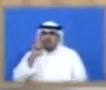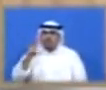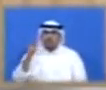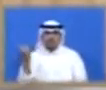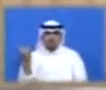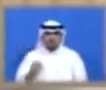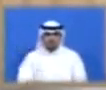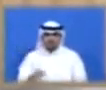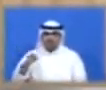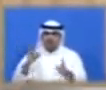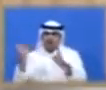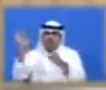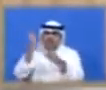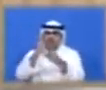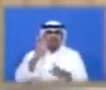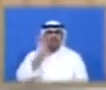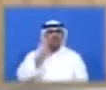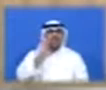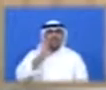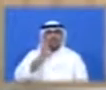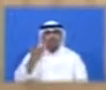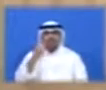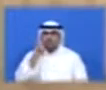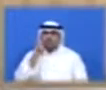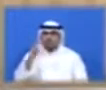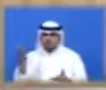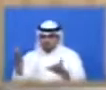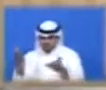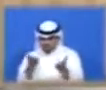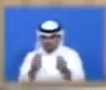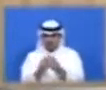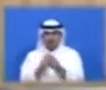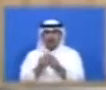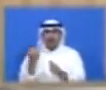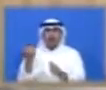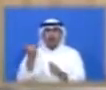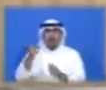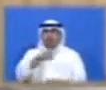من التمرين هذا هو الوقوف على استعدادات الجهات الحكومية من مختلف